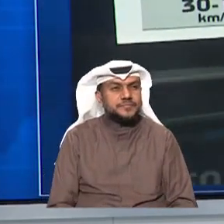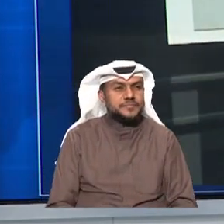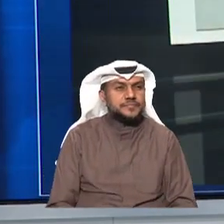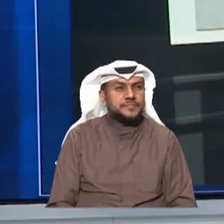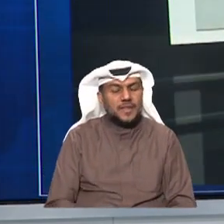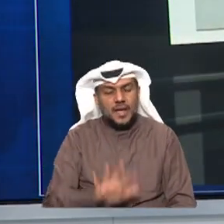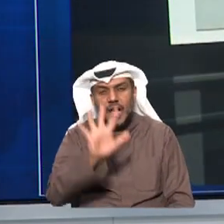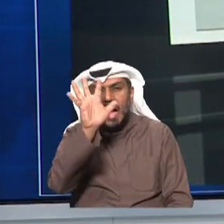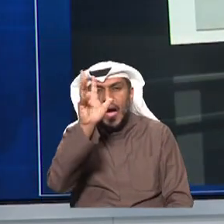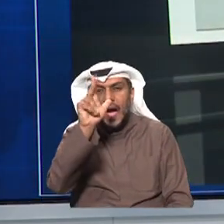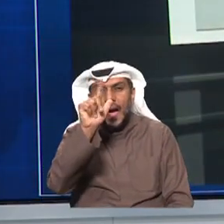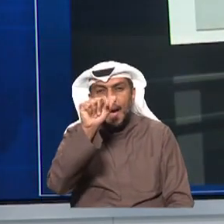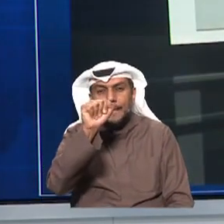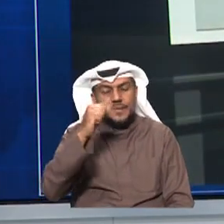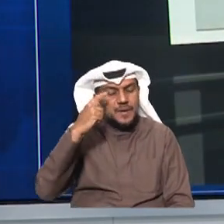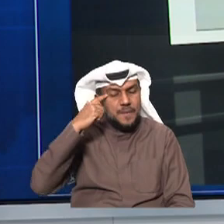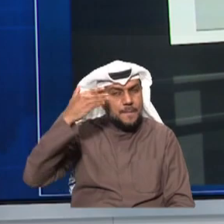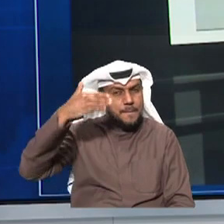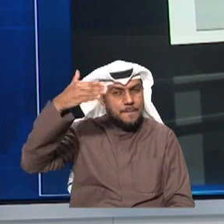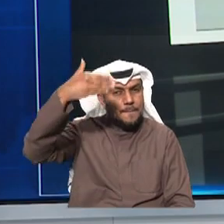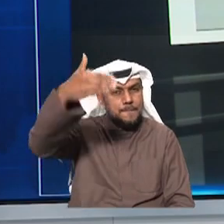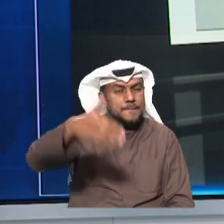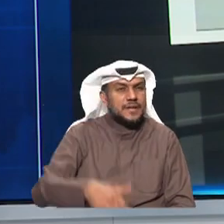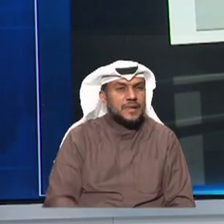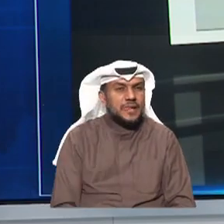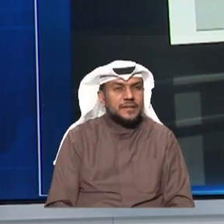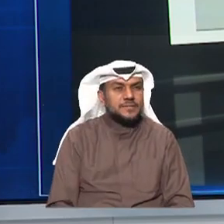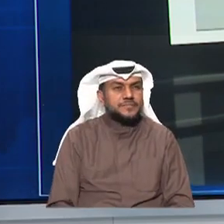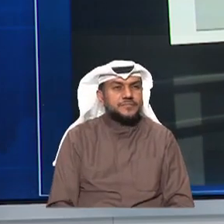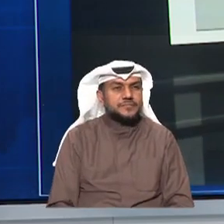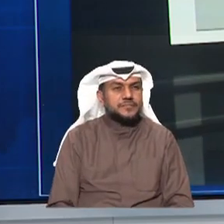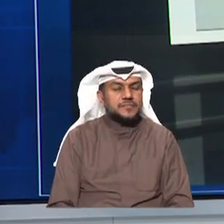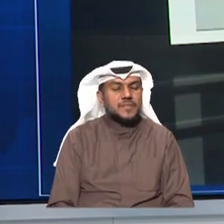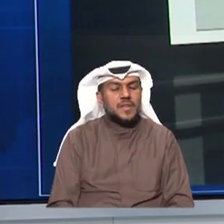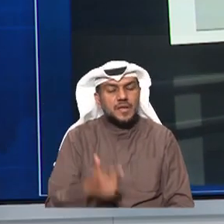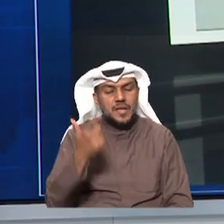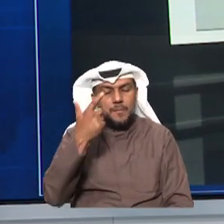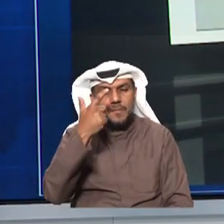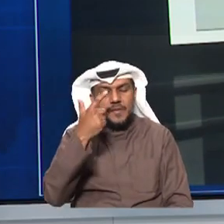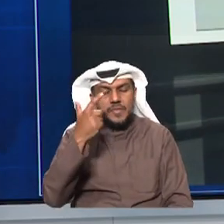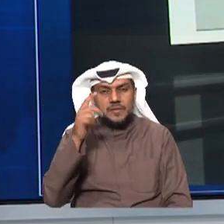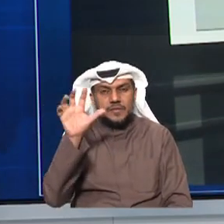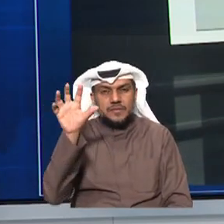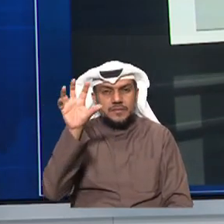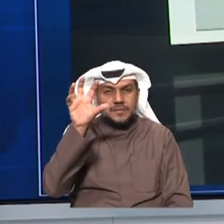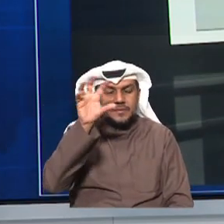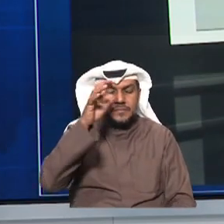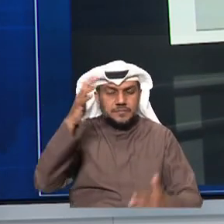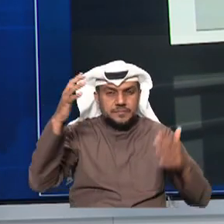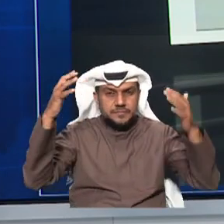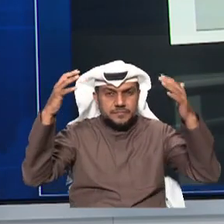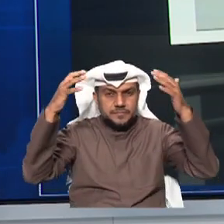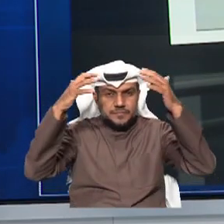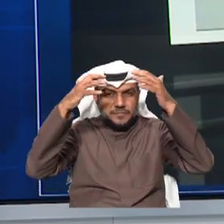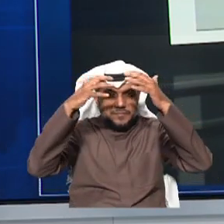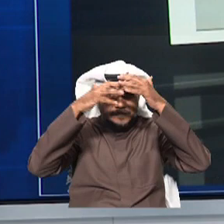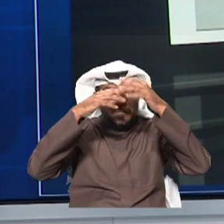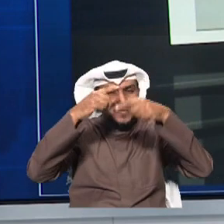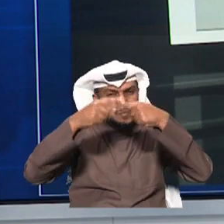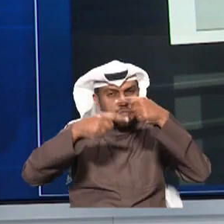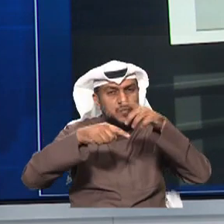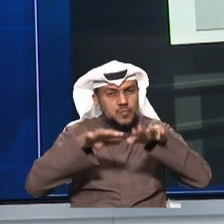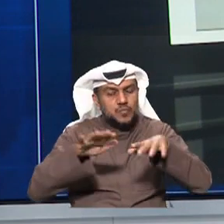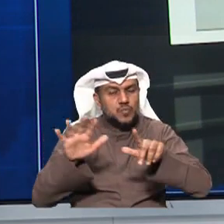لمدينة الكويت خلال الخمس أيام القادمة، أجواء إن شاء الله أجواء غائمة بشكل عام تستمر ويانا خلال هذا الأسبوع، كذلك